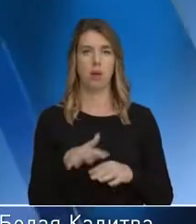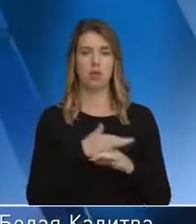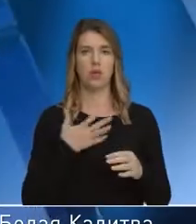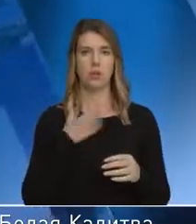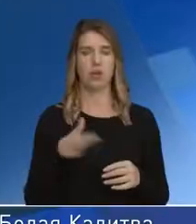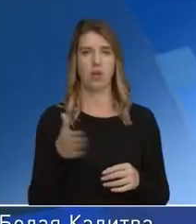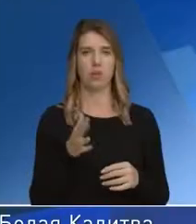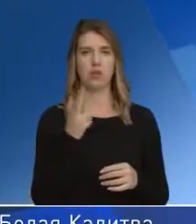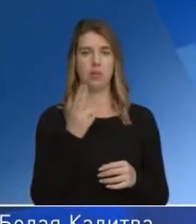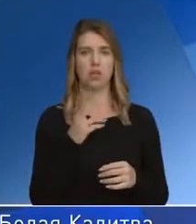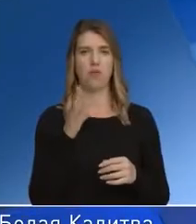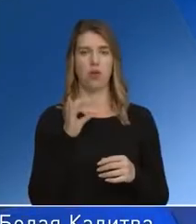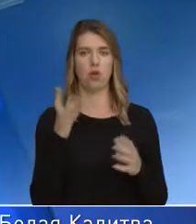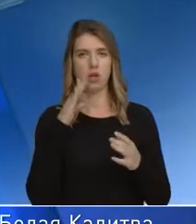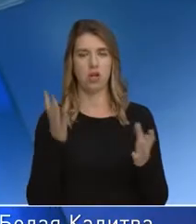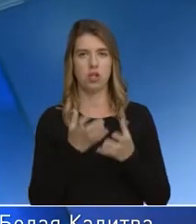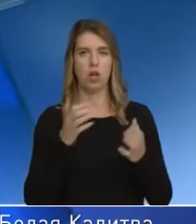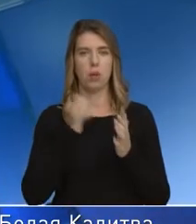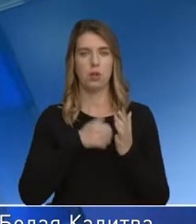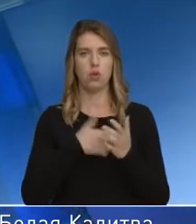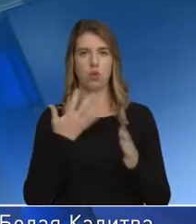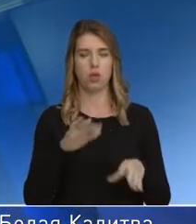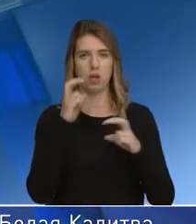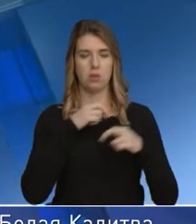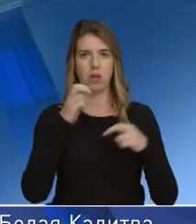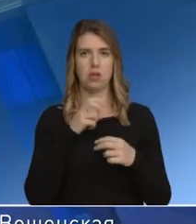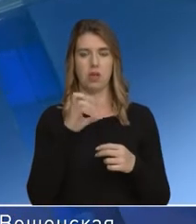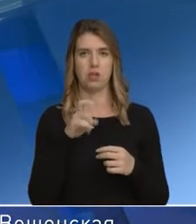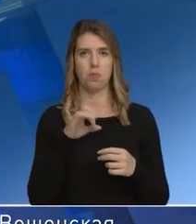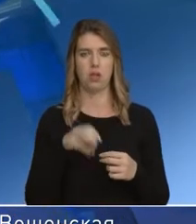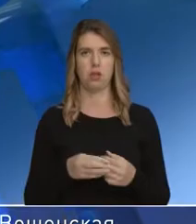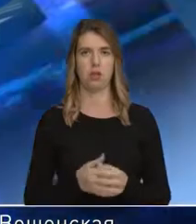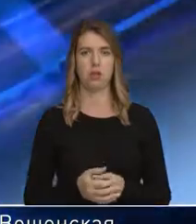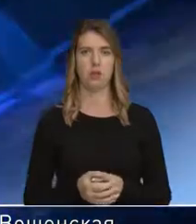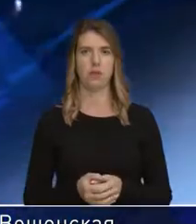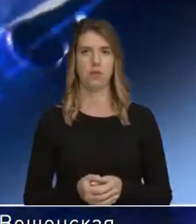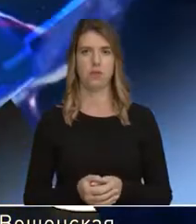Массовая гибель рыбы в Цимлянском водохранилище. В причинах уже разбираются эксперты.